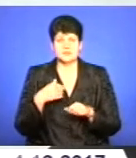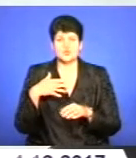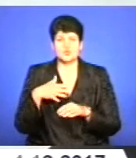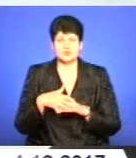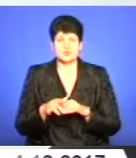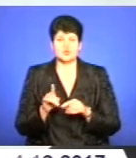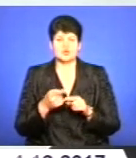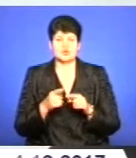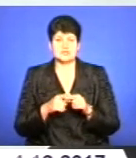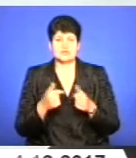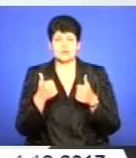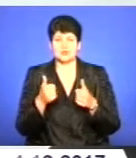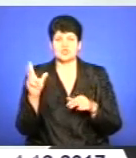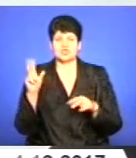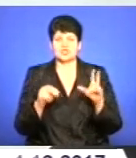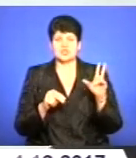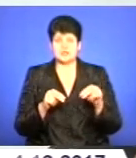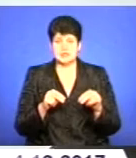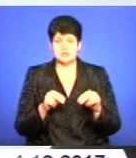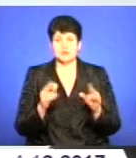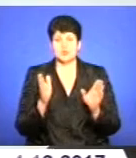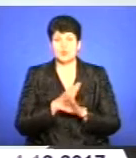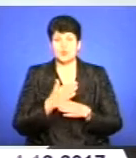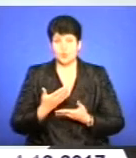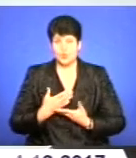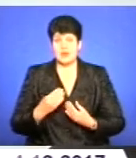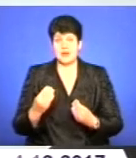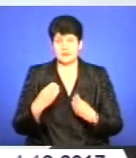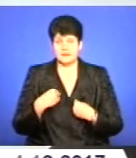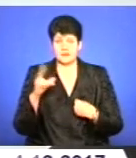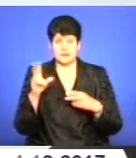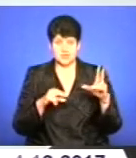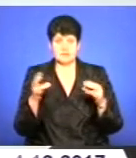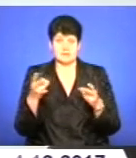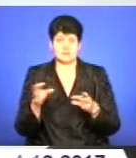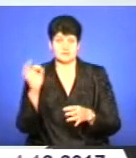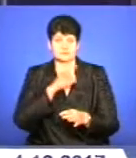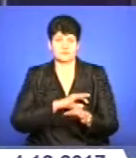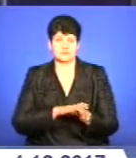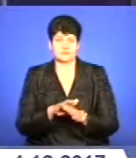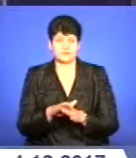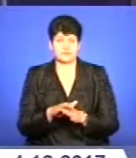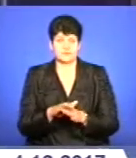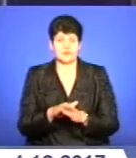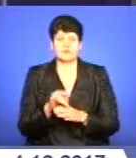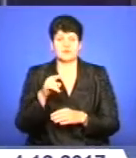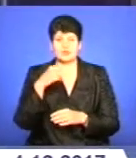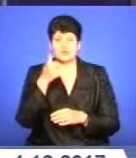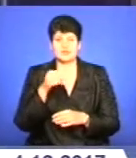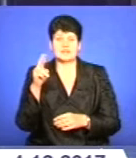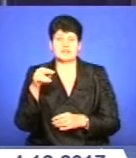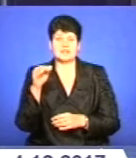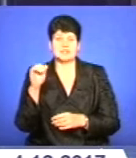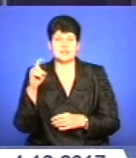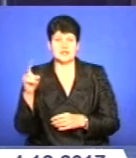це хороший шанс, і якщо доля такий шанс посилає, то чому б ним не скористатися? І цьогоріч на джазовий